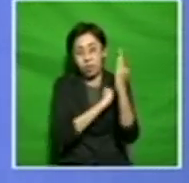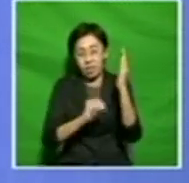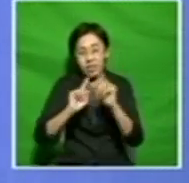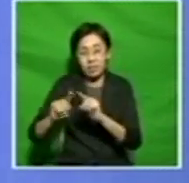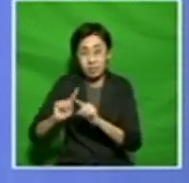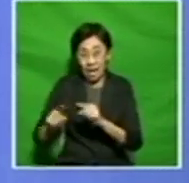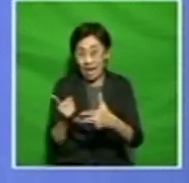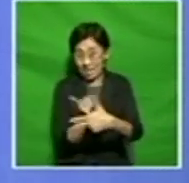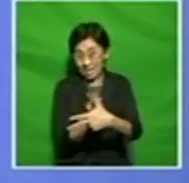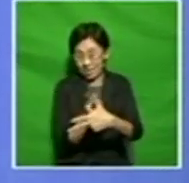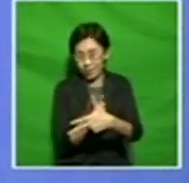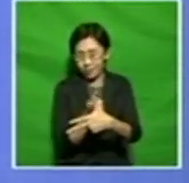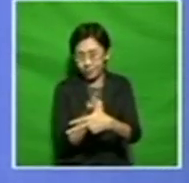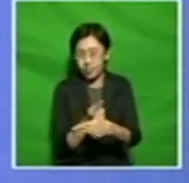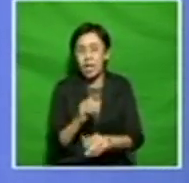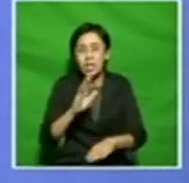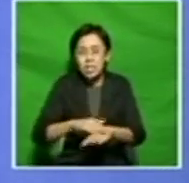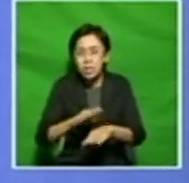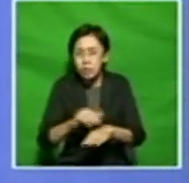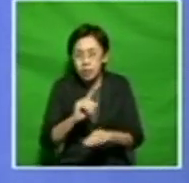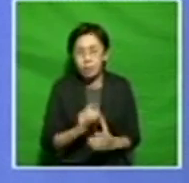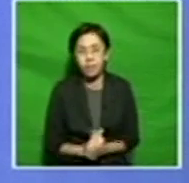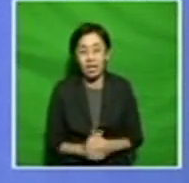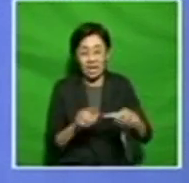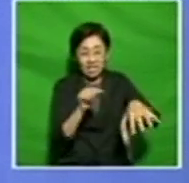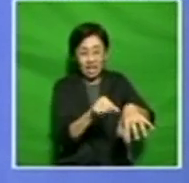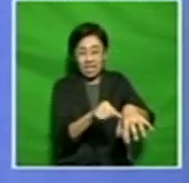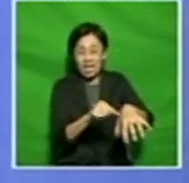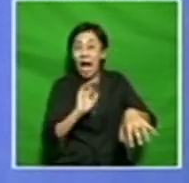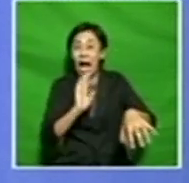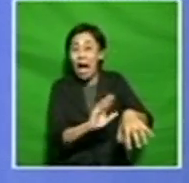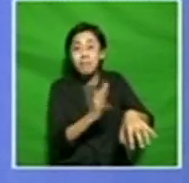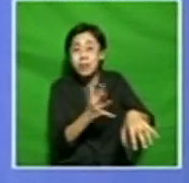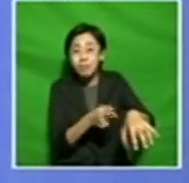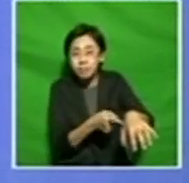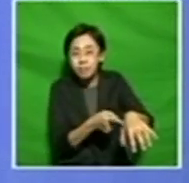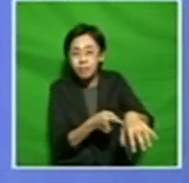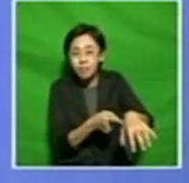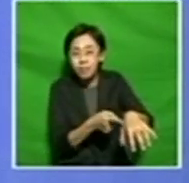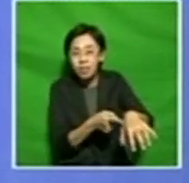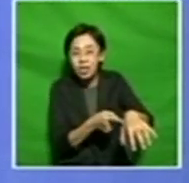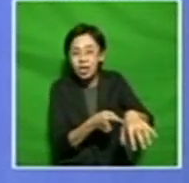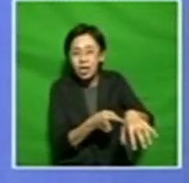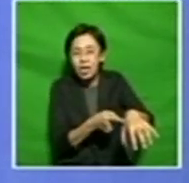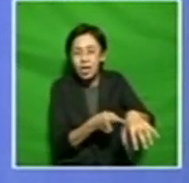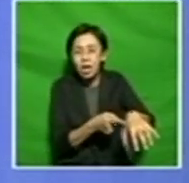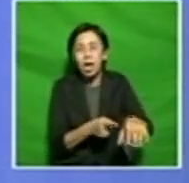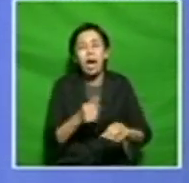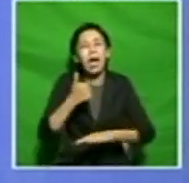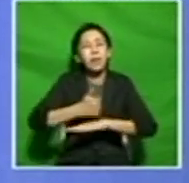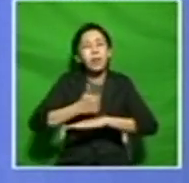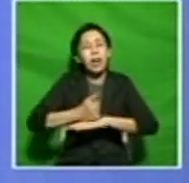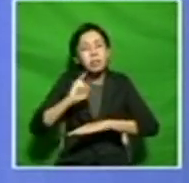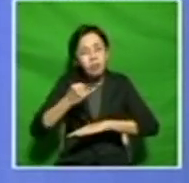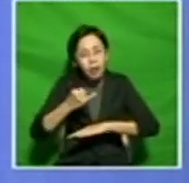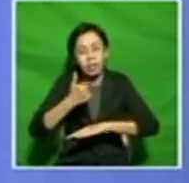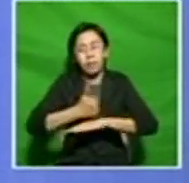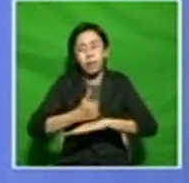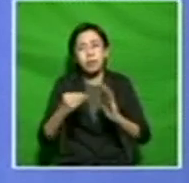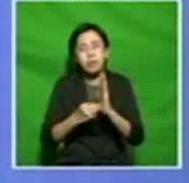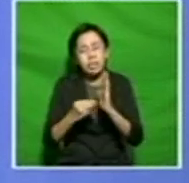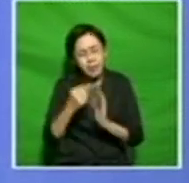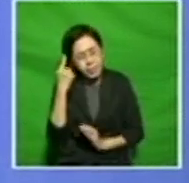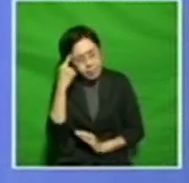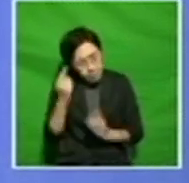ามว่าสถานที่บางอย่างยังไม่ได้ห้ามไว้ก่อนให้ไปพิจารณาตามความเหมาะสมเ